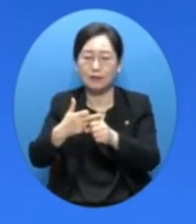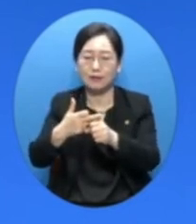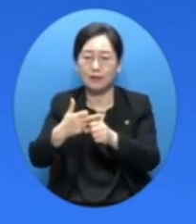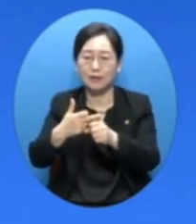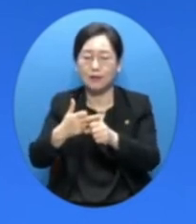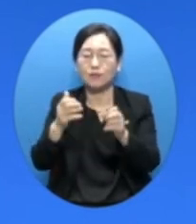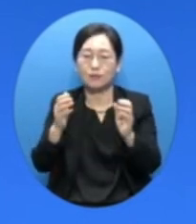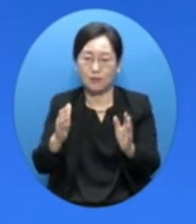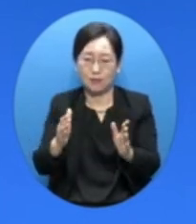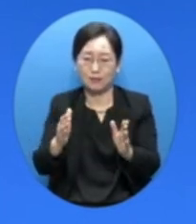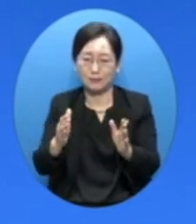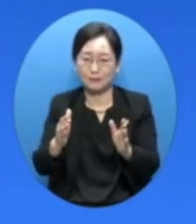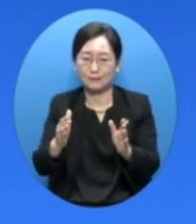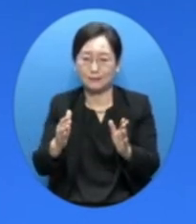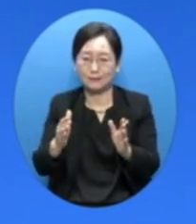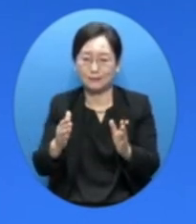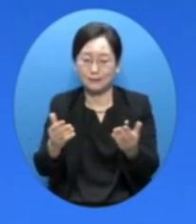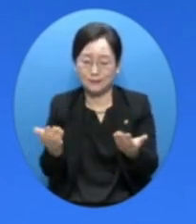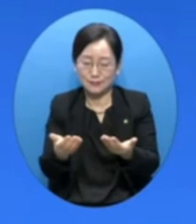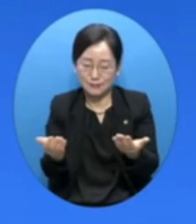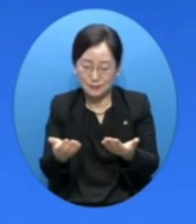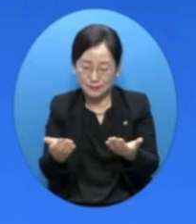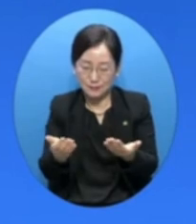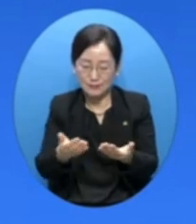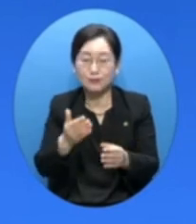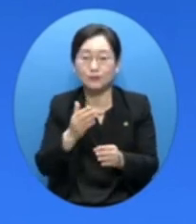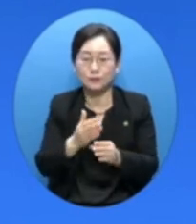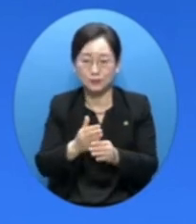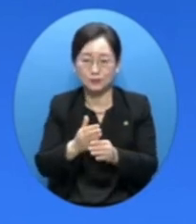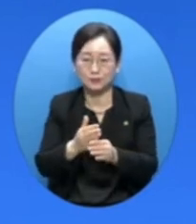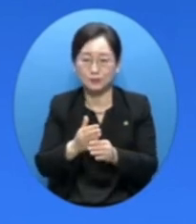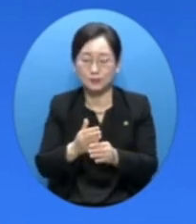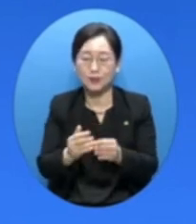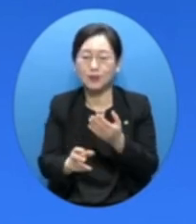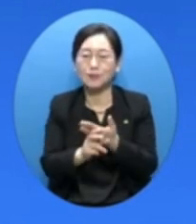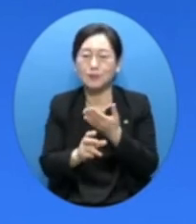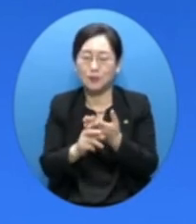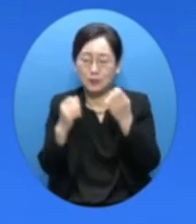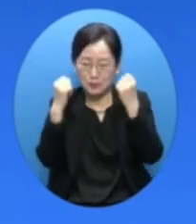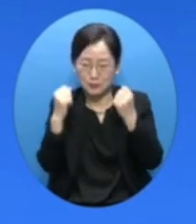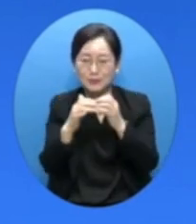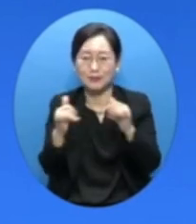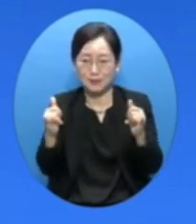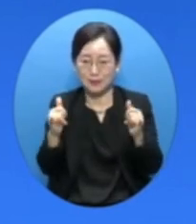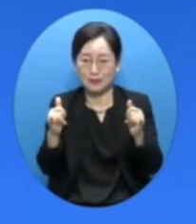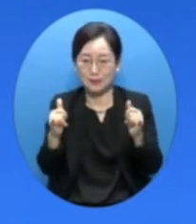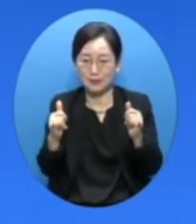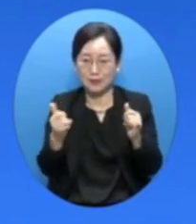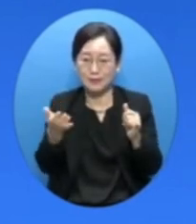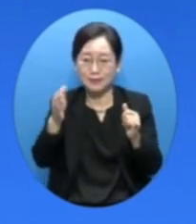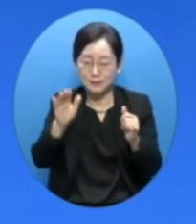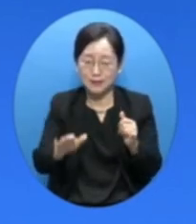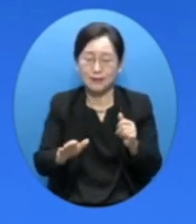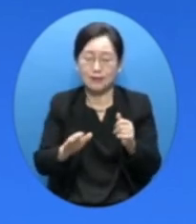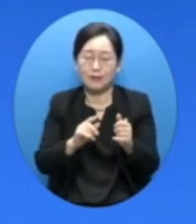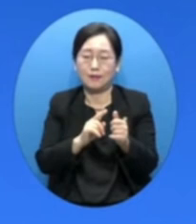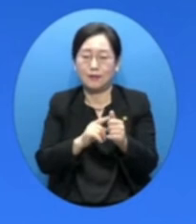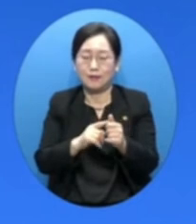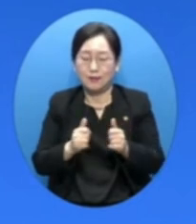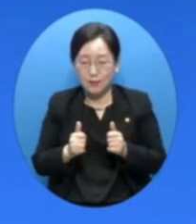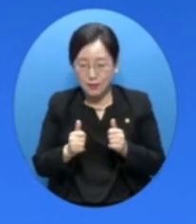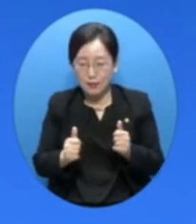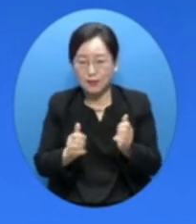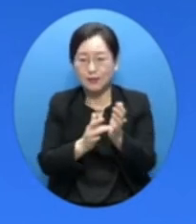와서 일하고 있는데 불법 처리자가 되고 그런데 열심히 예수